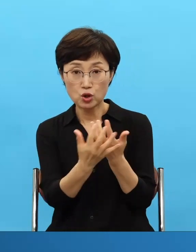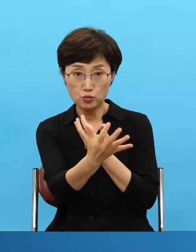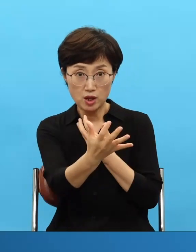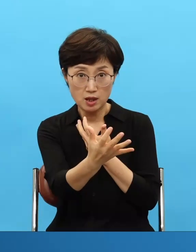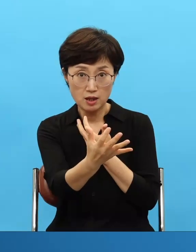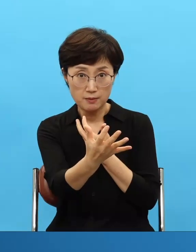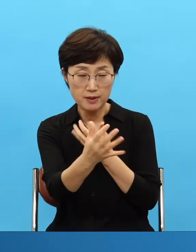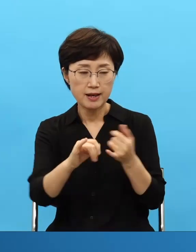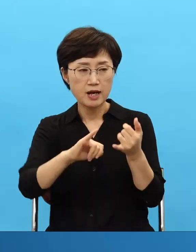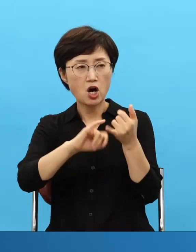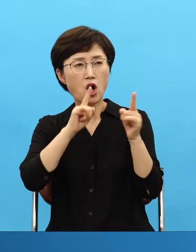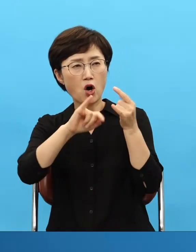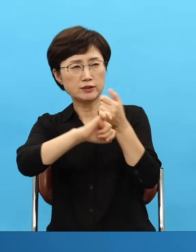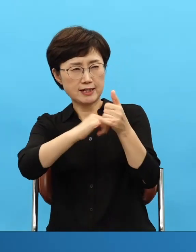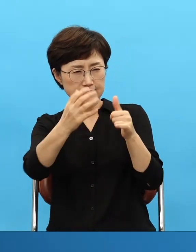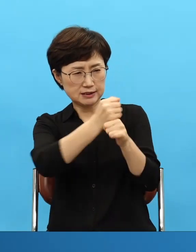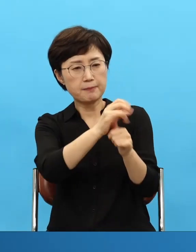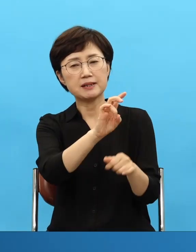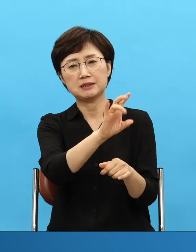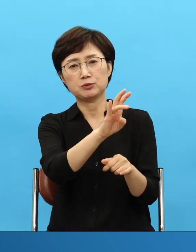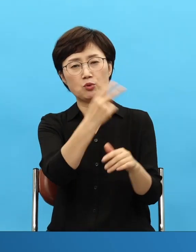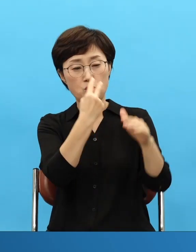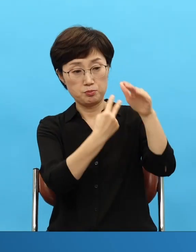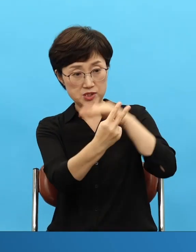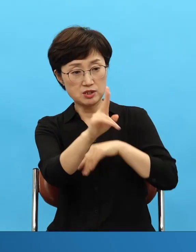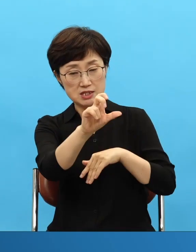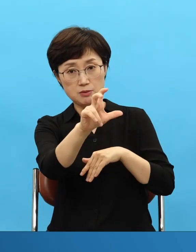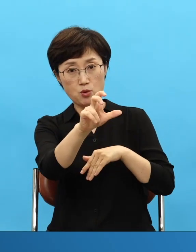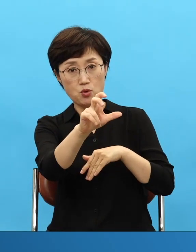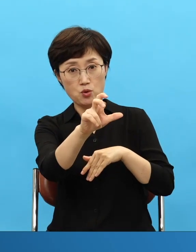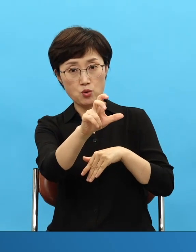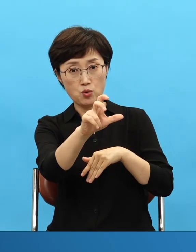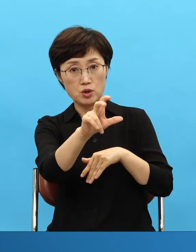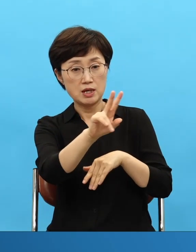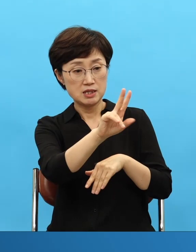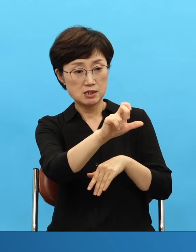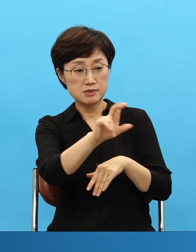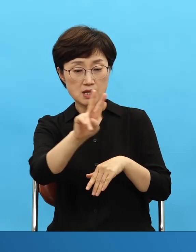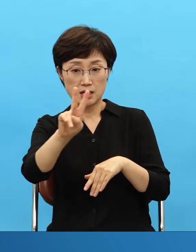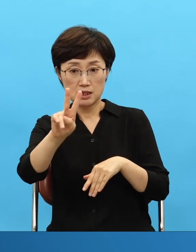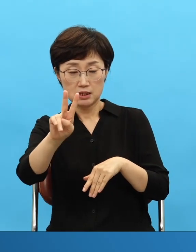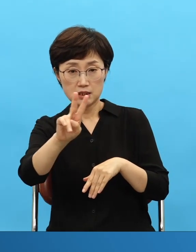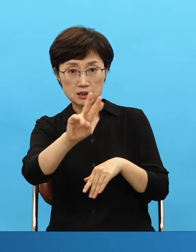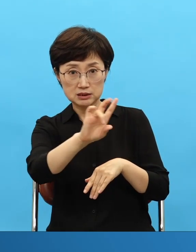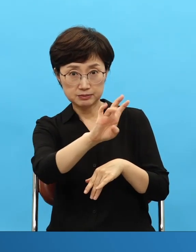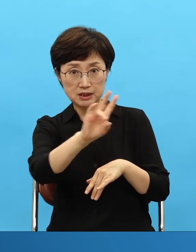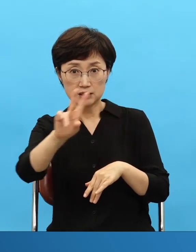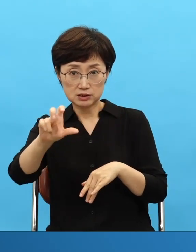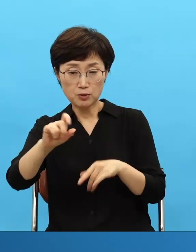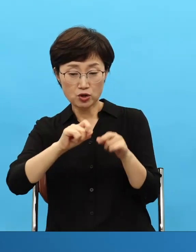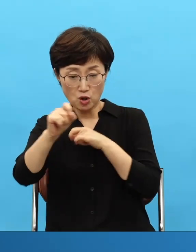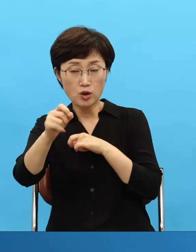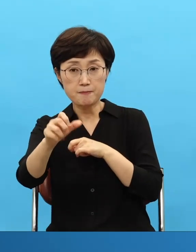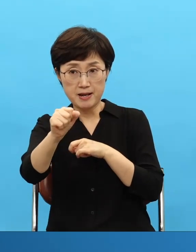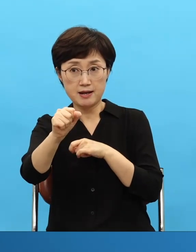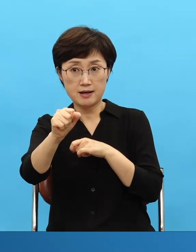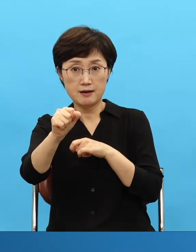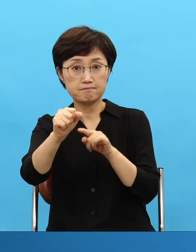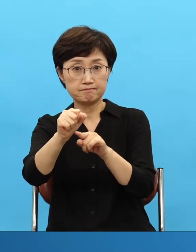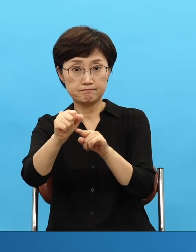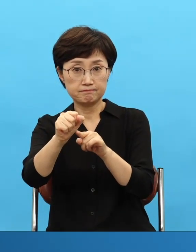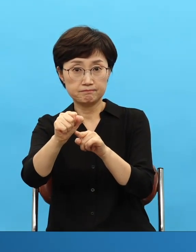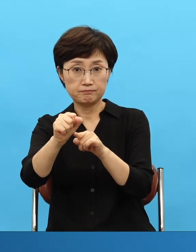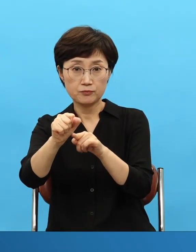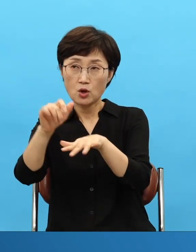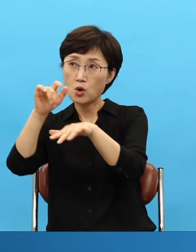24 망대, 비전 25시 망대, 24-25 영원의 드림 망대, 공중권세 장악할